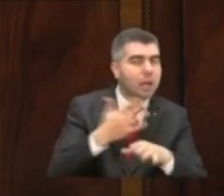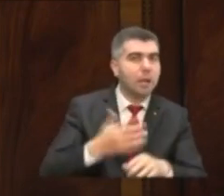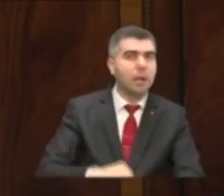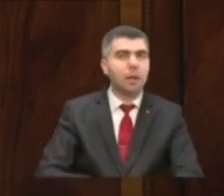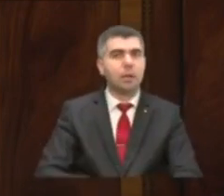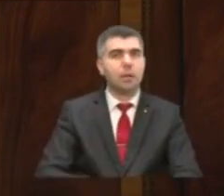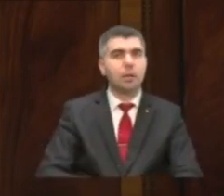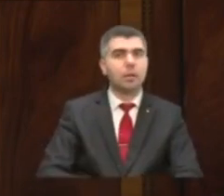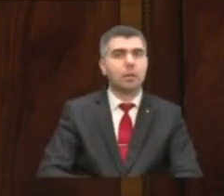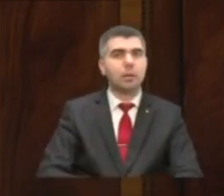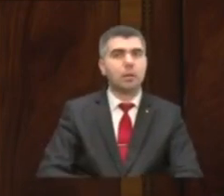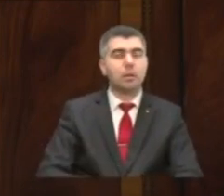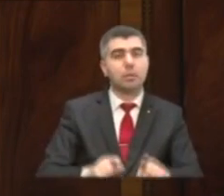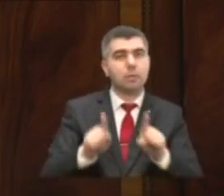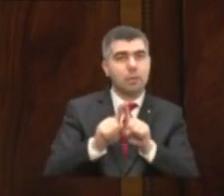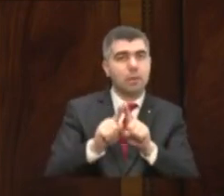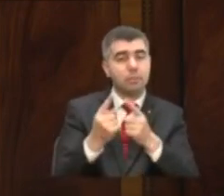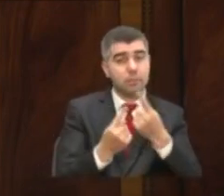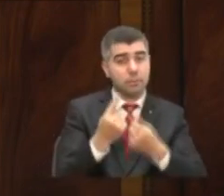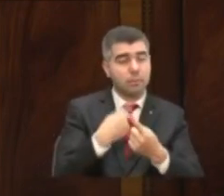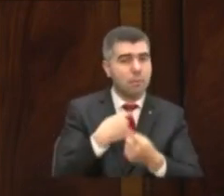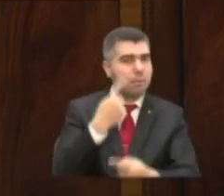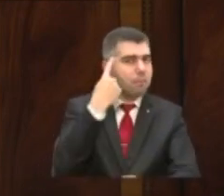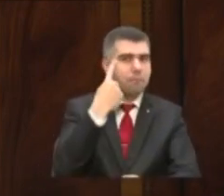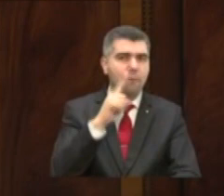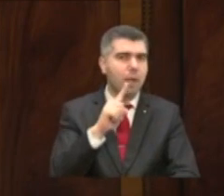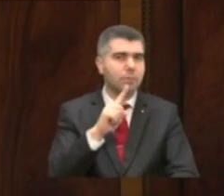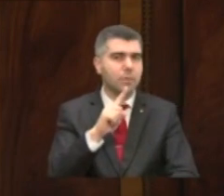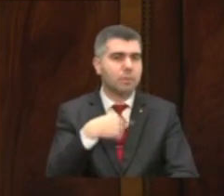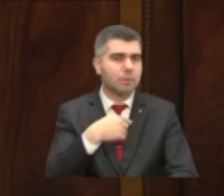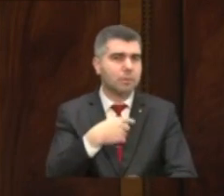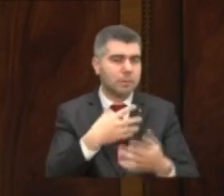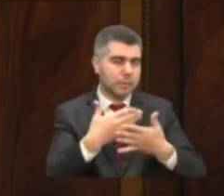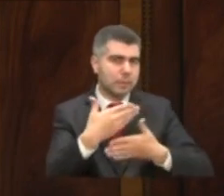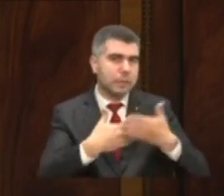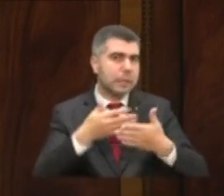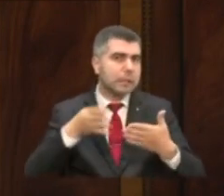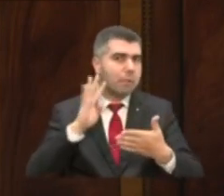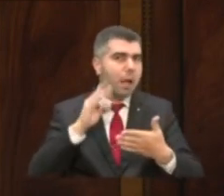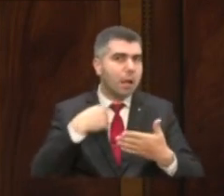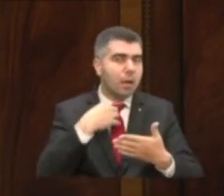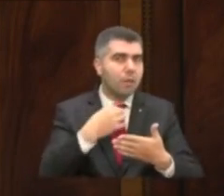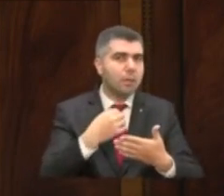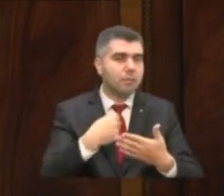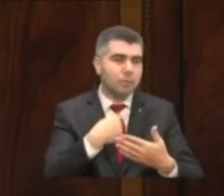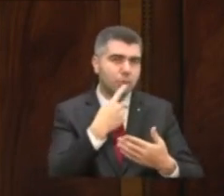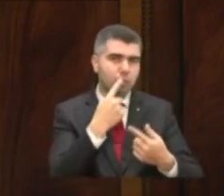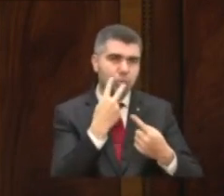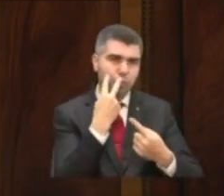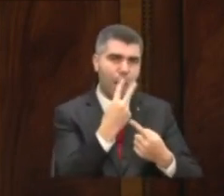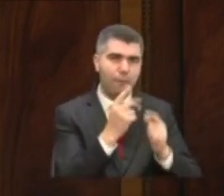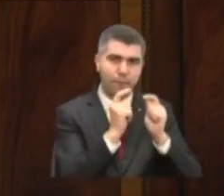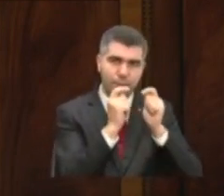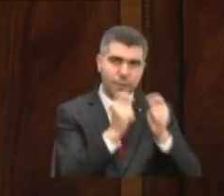وخطة مدروسة لمواجهة، أنا ما فهمتش هاد الإشارات كلها، لأن أنا مع الأسف الشديد أنا